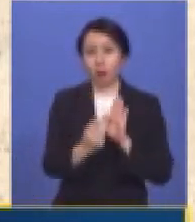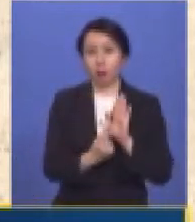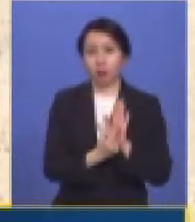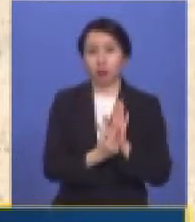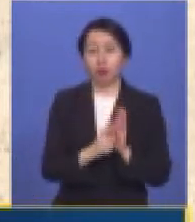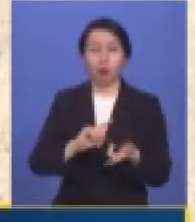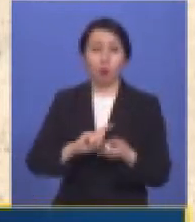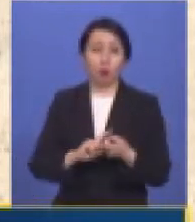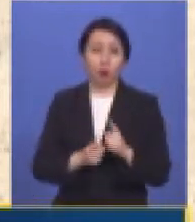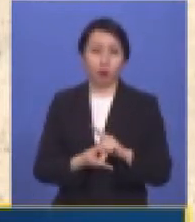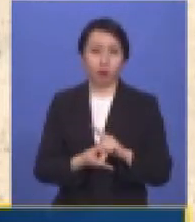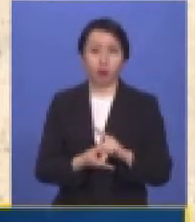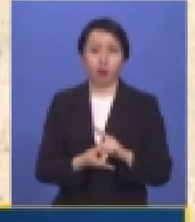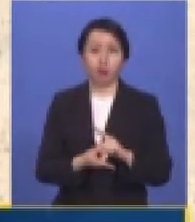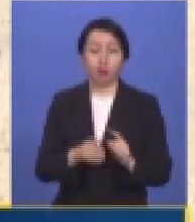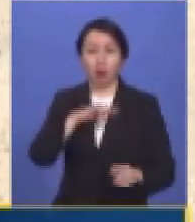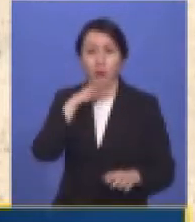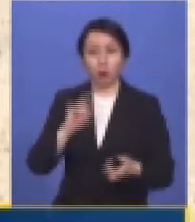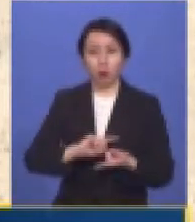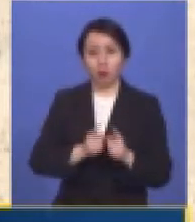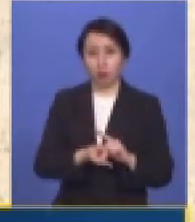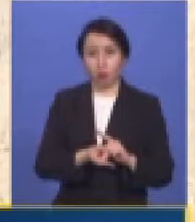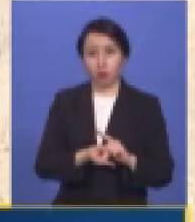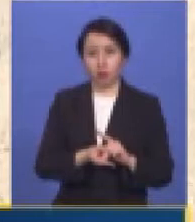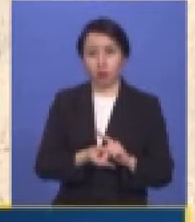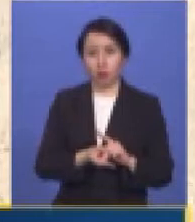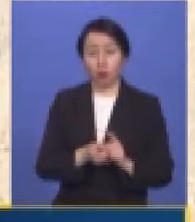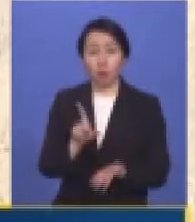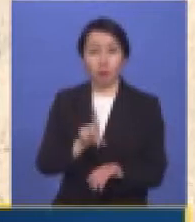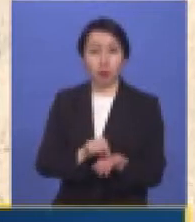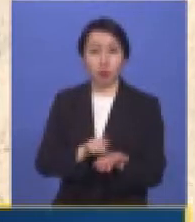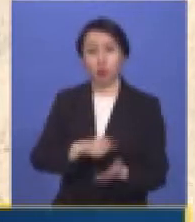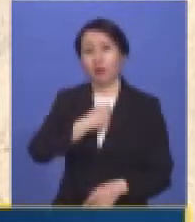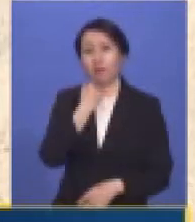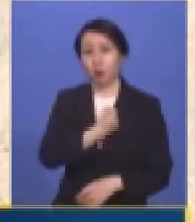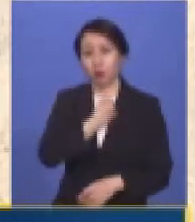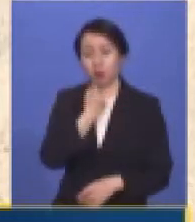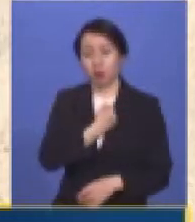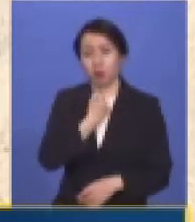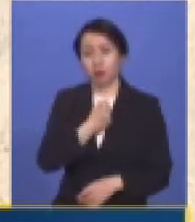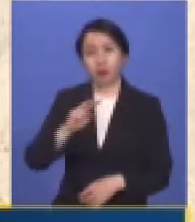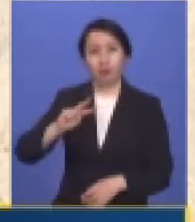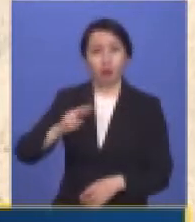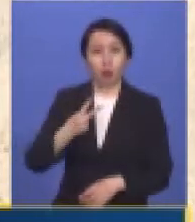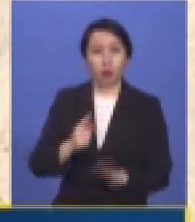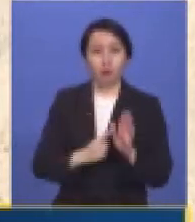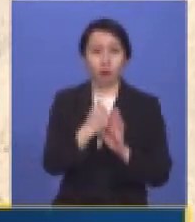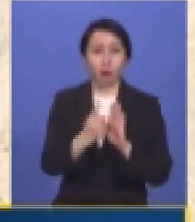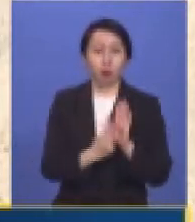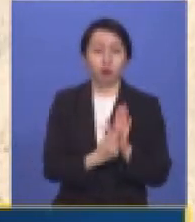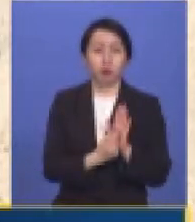реформам, вот, и много вопросов задают о пенсионном возрасте. Вот, и второй вопрос